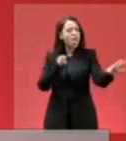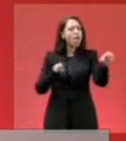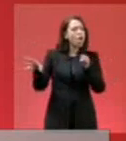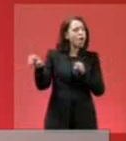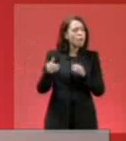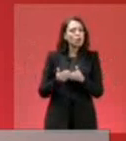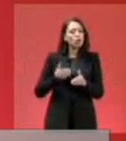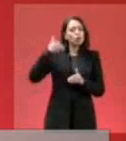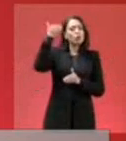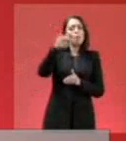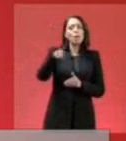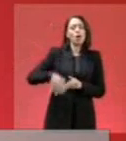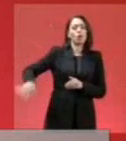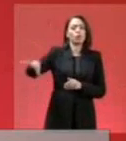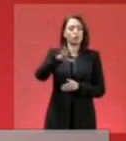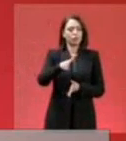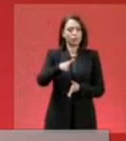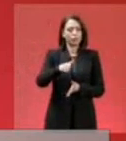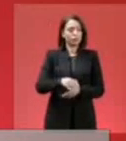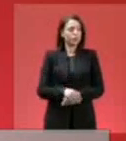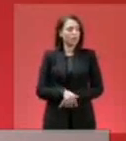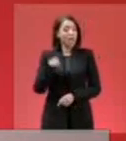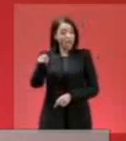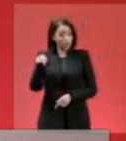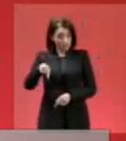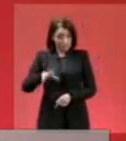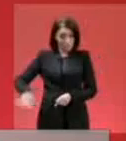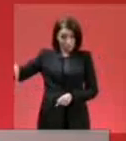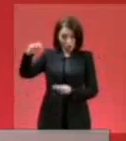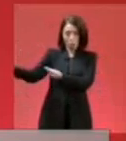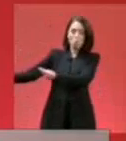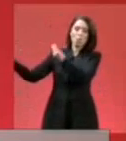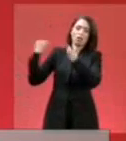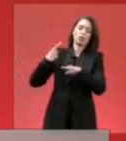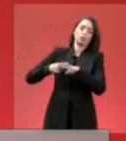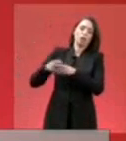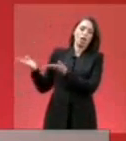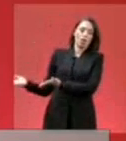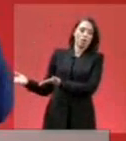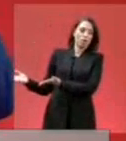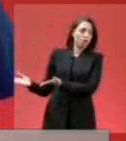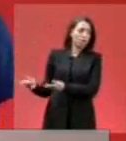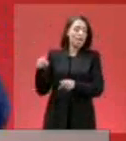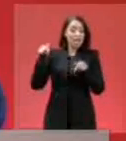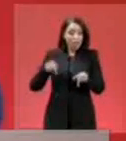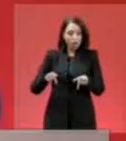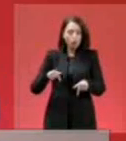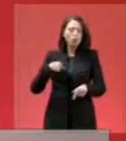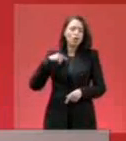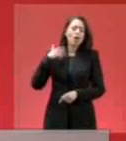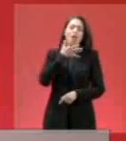το μέρος των πιστωτών. Αυτή τη χώρα μας παρέδωσαν και αυτόν τον